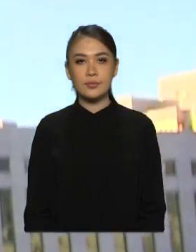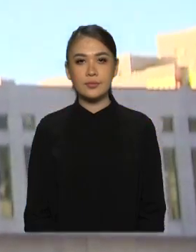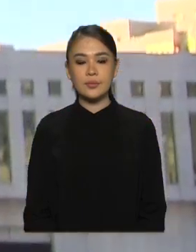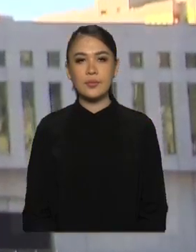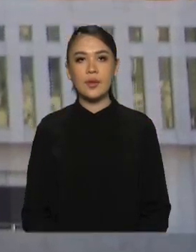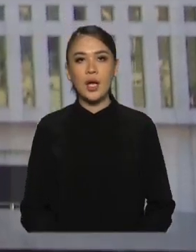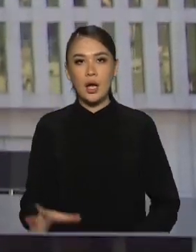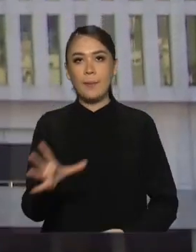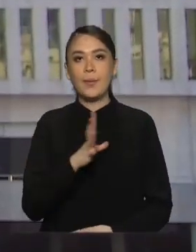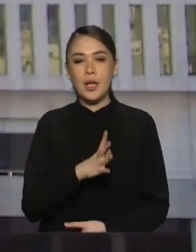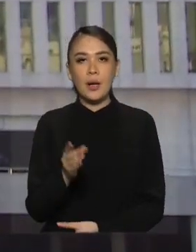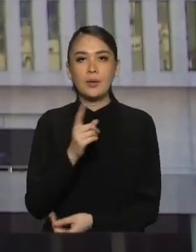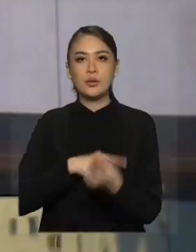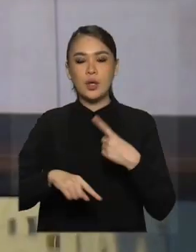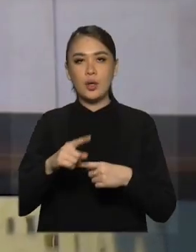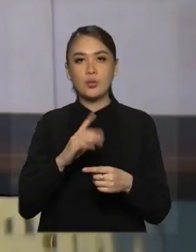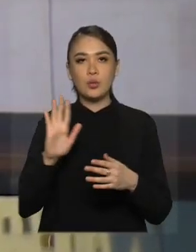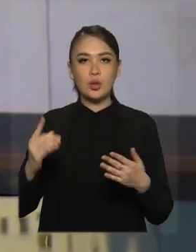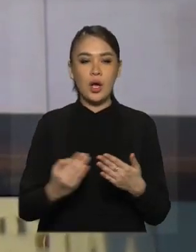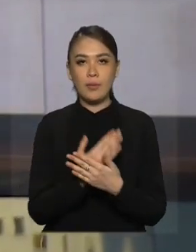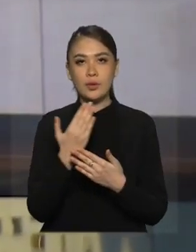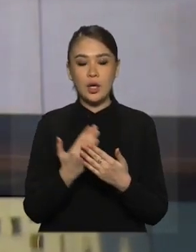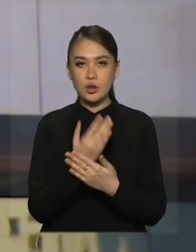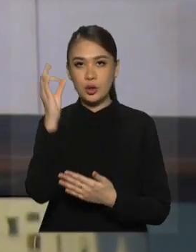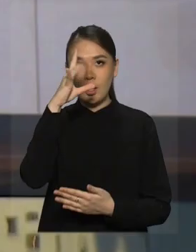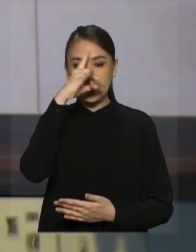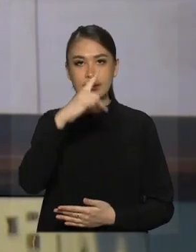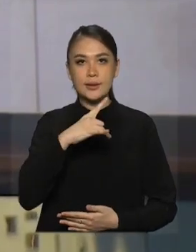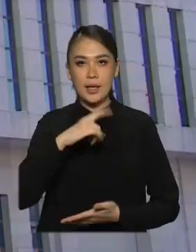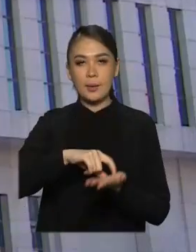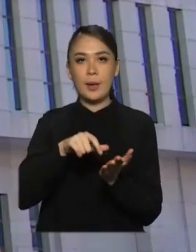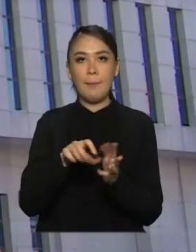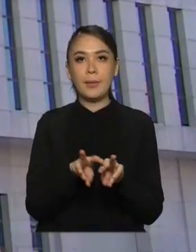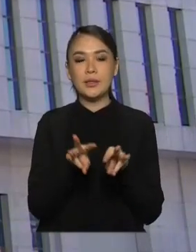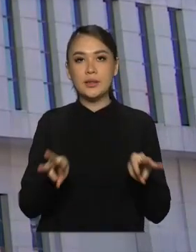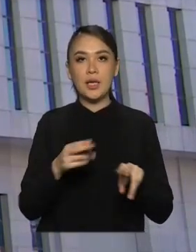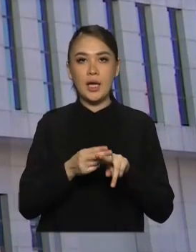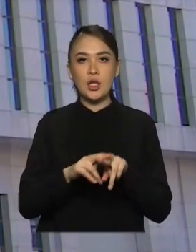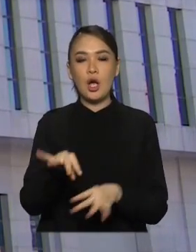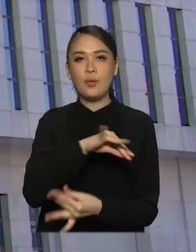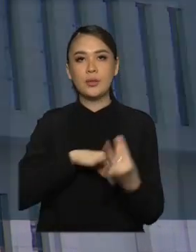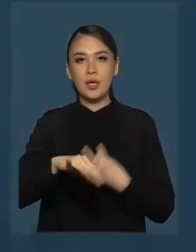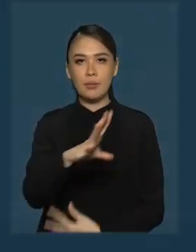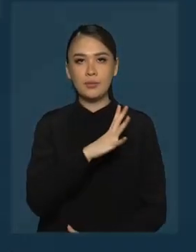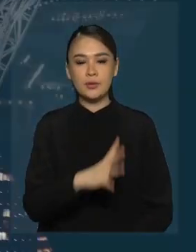Кадровые перестановки. Будет ли и дальше обновляться состав казахстанского кабинета министров? Мнением поделились